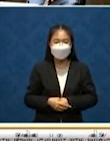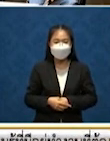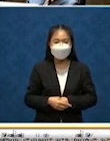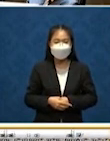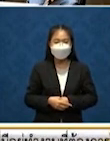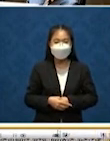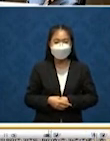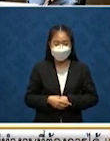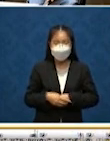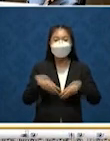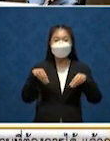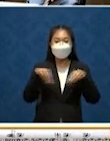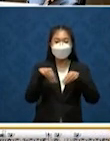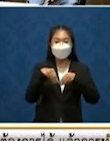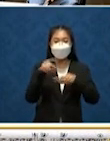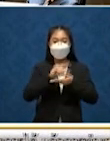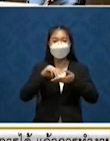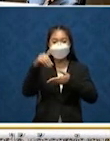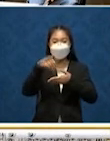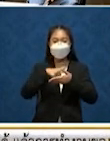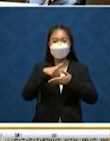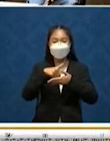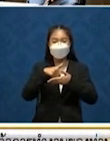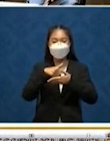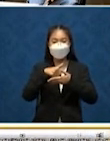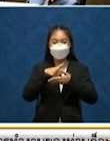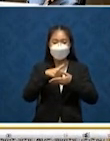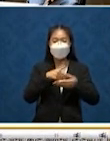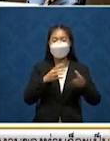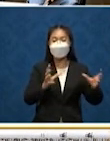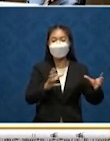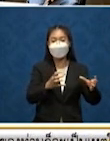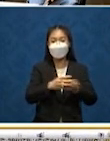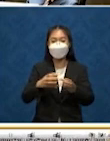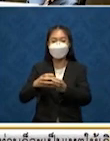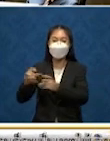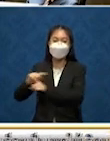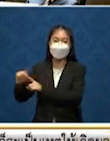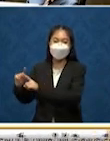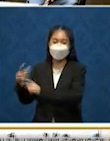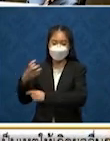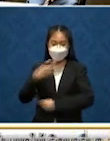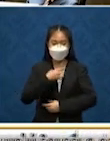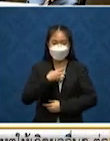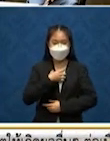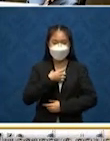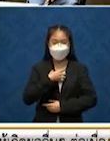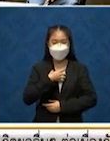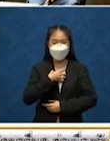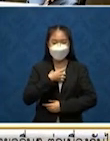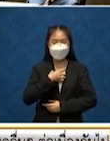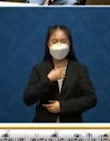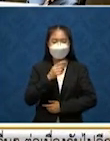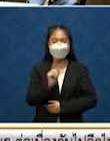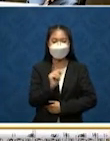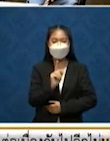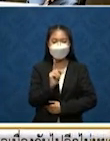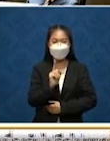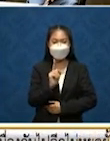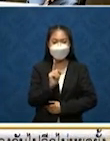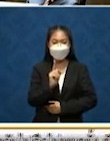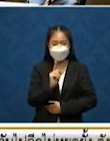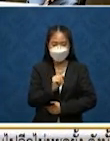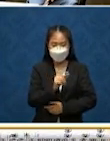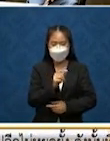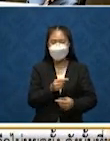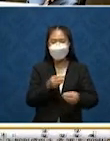ายเพื่อไทยเพิ่งคลอดมดลูกยังไม่ทันกลับเข้าอู่ด้วยซ้ำพูดได้ยังไงว่านายกลอกนโยบายไปทำนะแล้วไอ้ที่เข